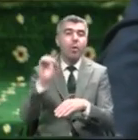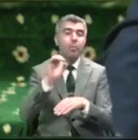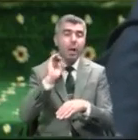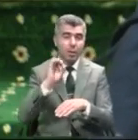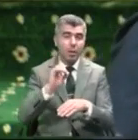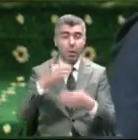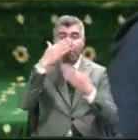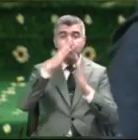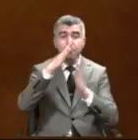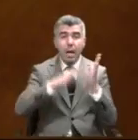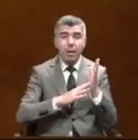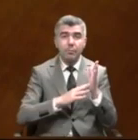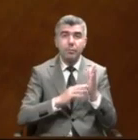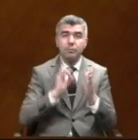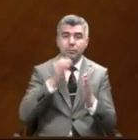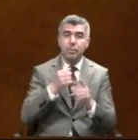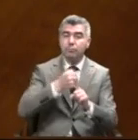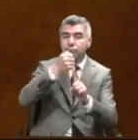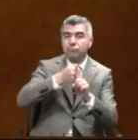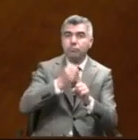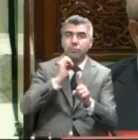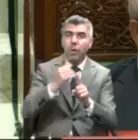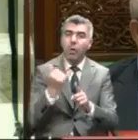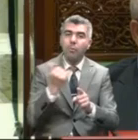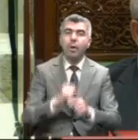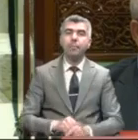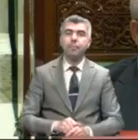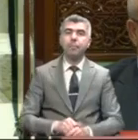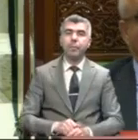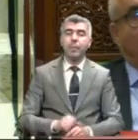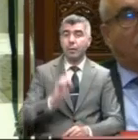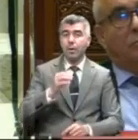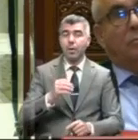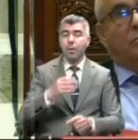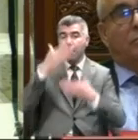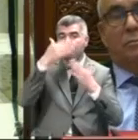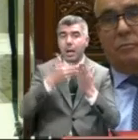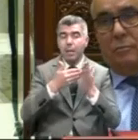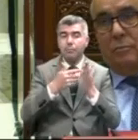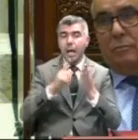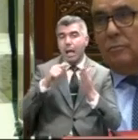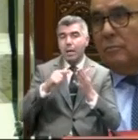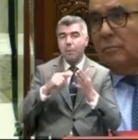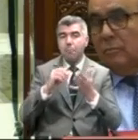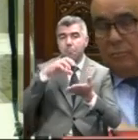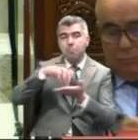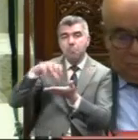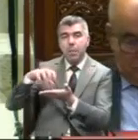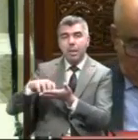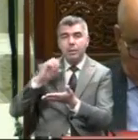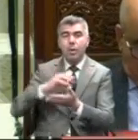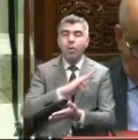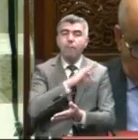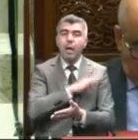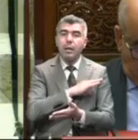للمغرب لمضاعفه الاستثمار في هذا المجال ويتواجد المغرب ضمن الدول التي يمكن ان تستفيد من